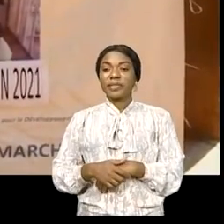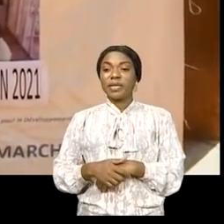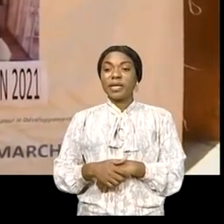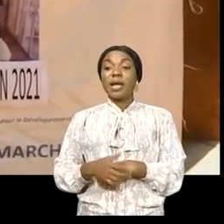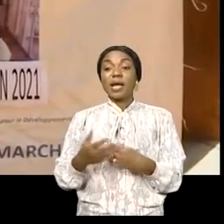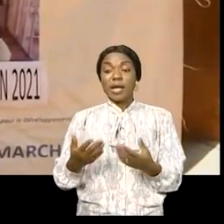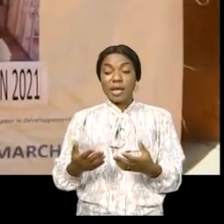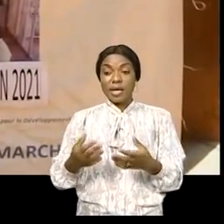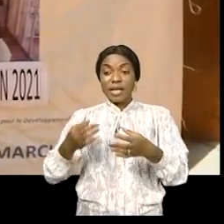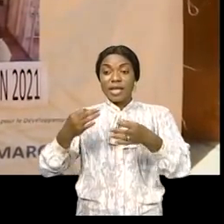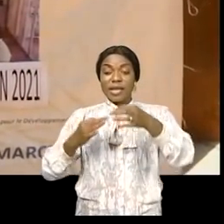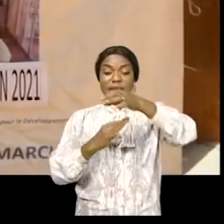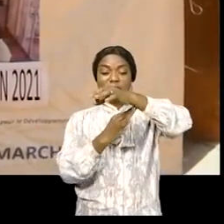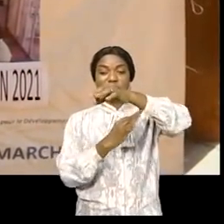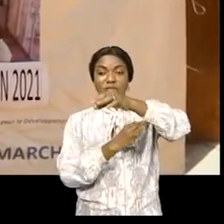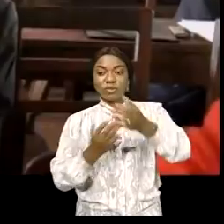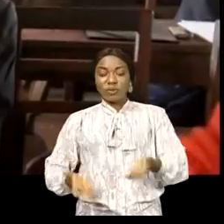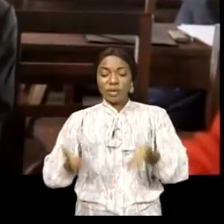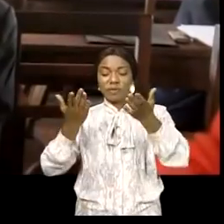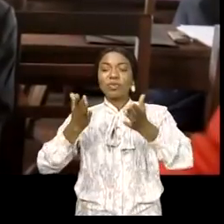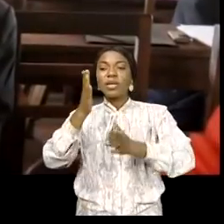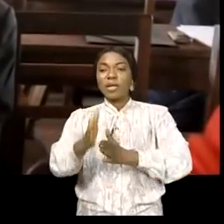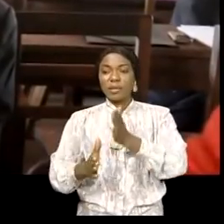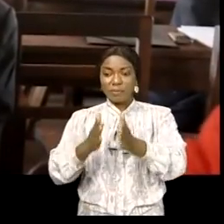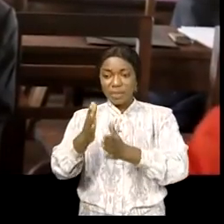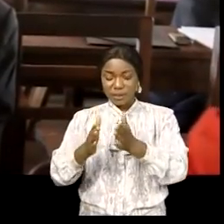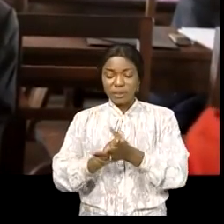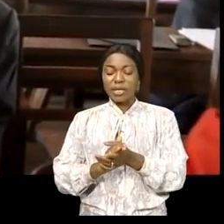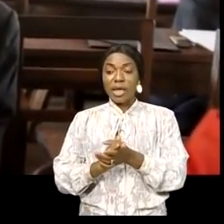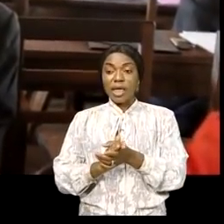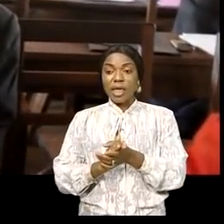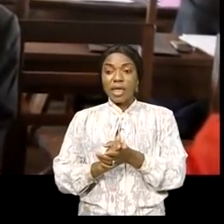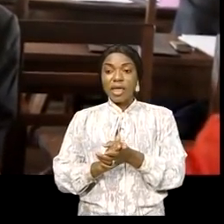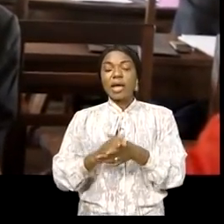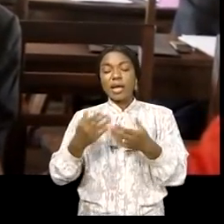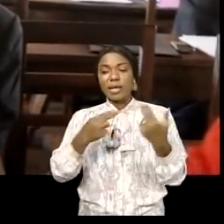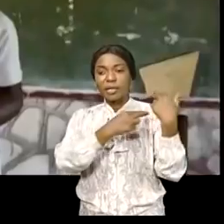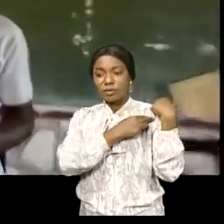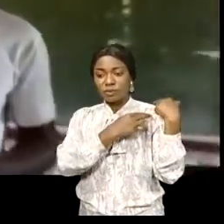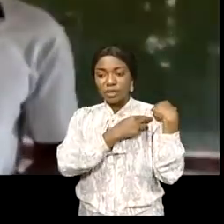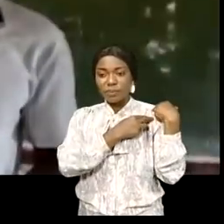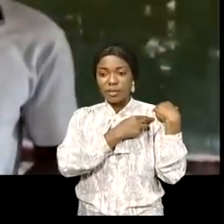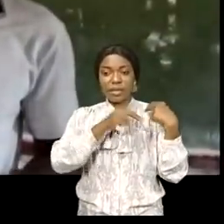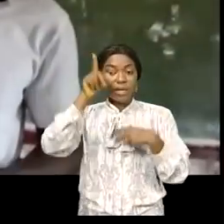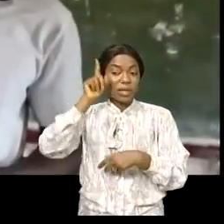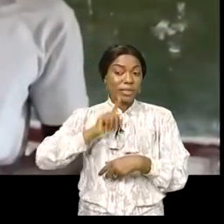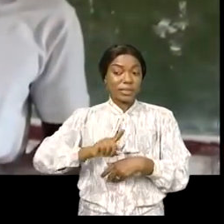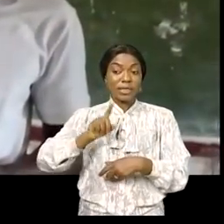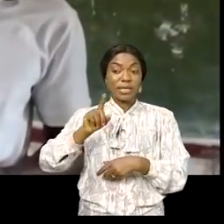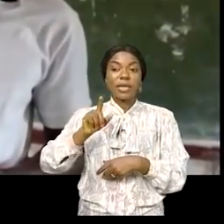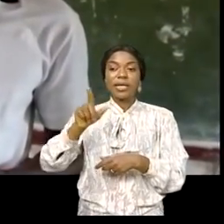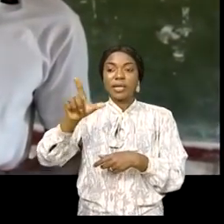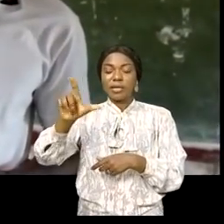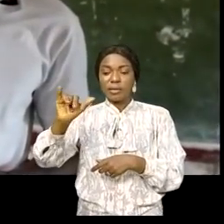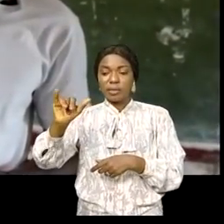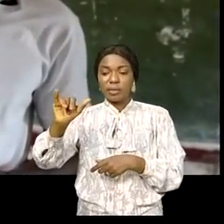et marche, FLM en sigle, que dirige la sœur Liliane et dont le siège social se trouve à Lubumbashi dans les